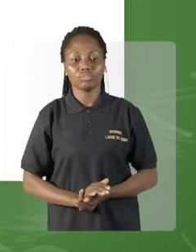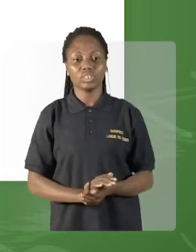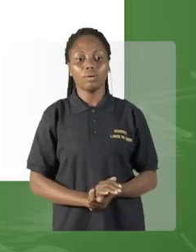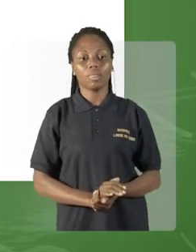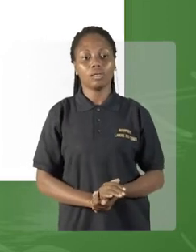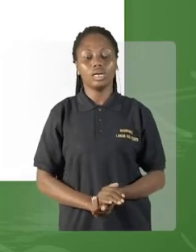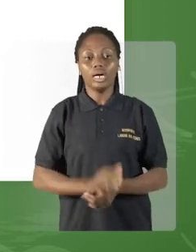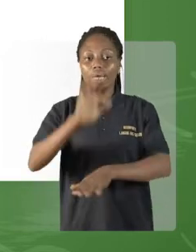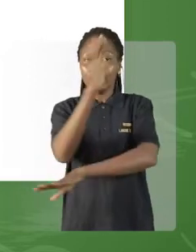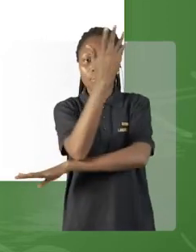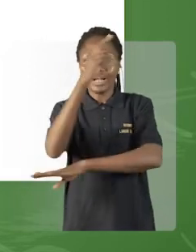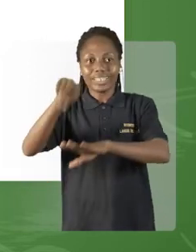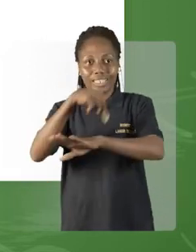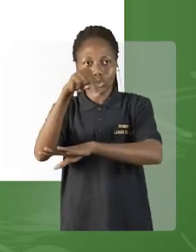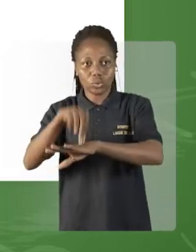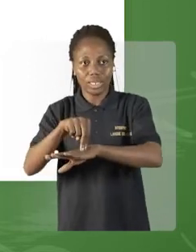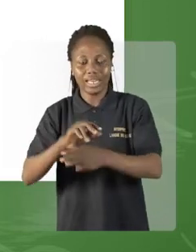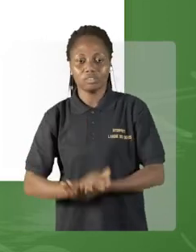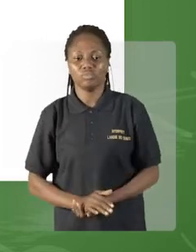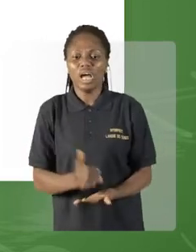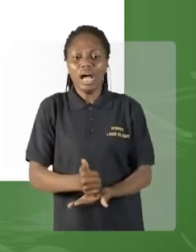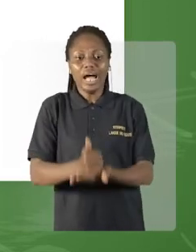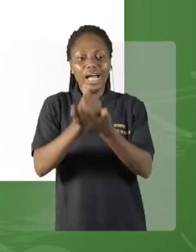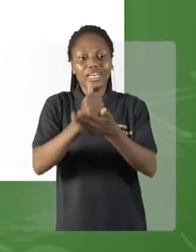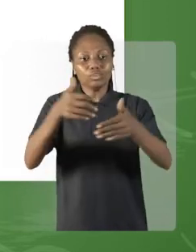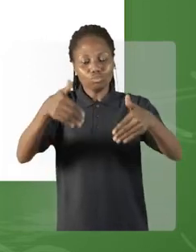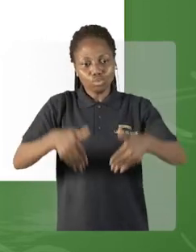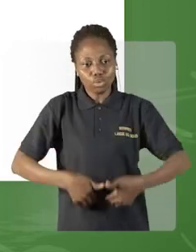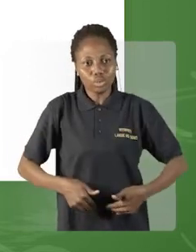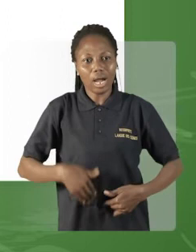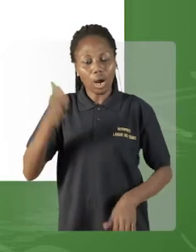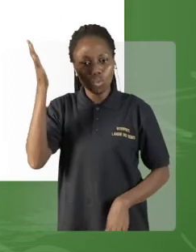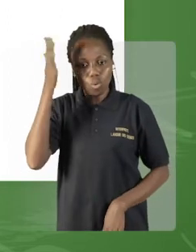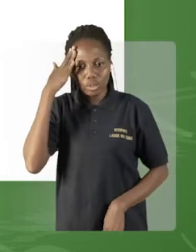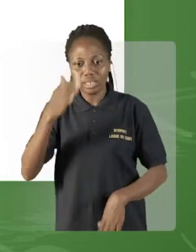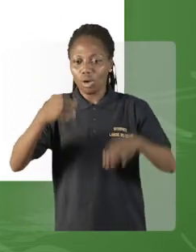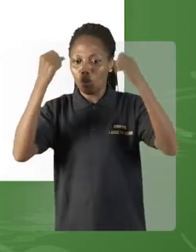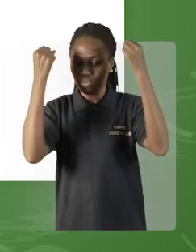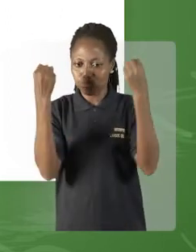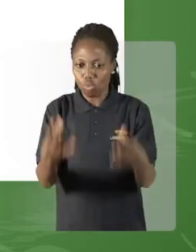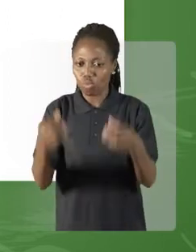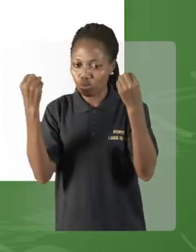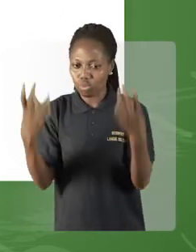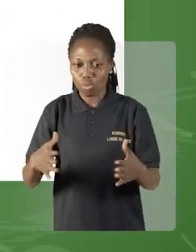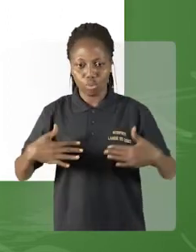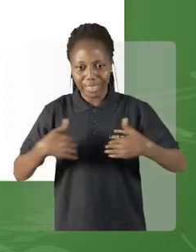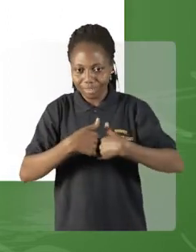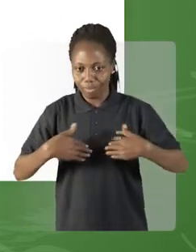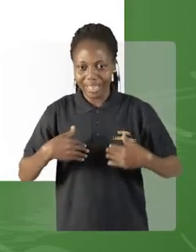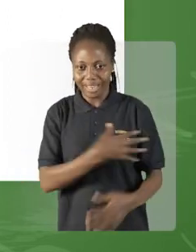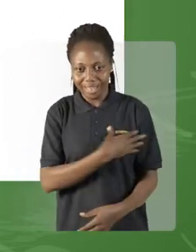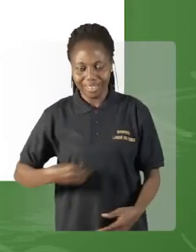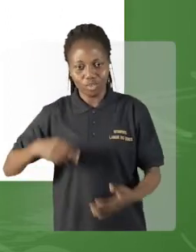contribuent à l'éducation des jeunes à travers la connaissance des espèces animales et